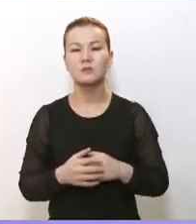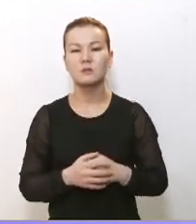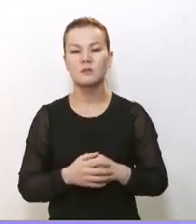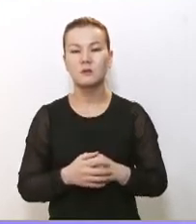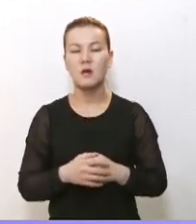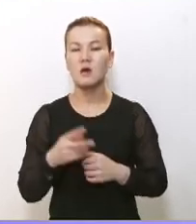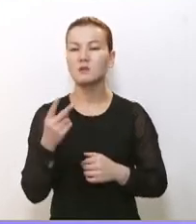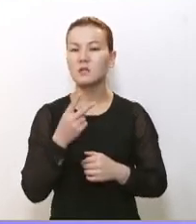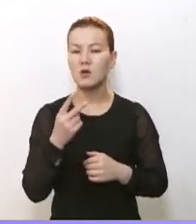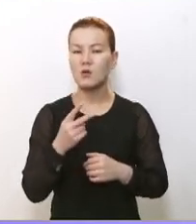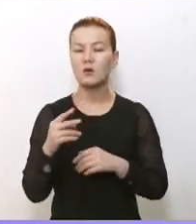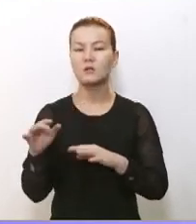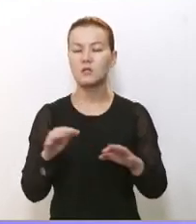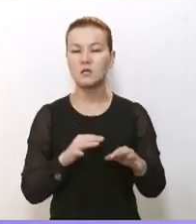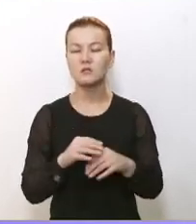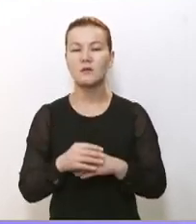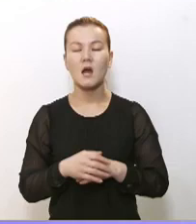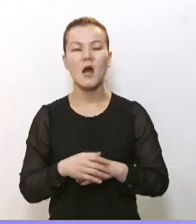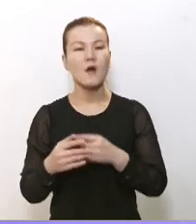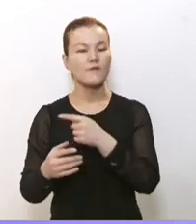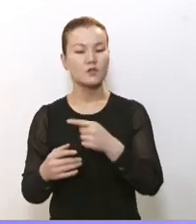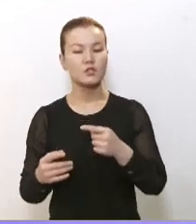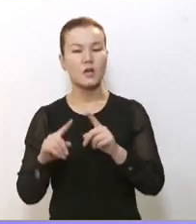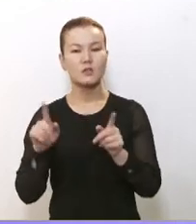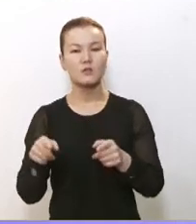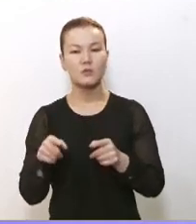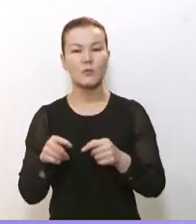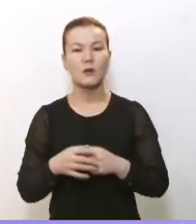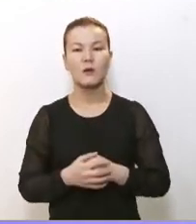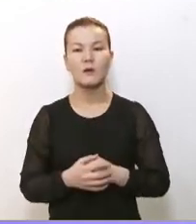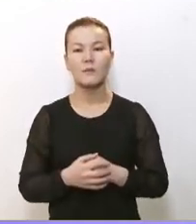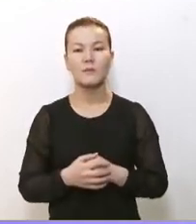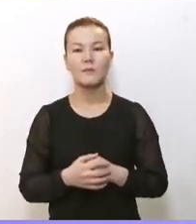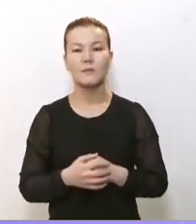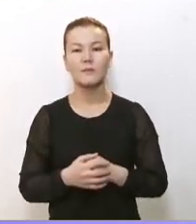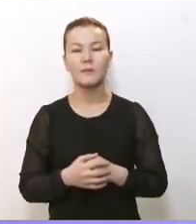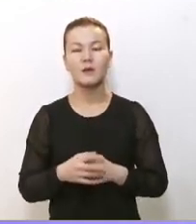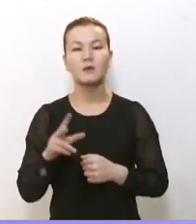29876. Второе действие – вычитание в скобочках.